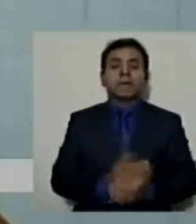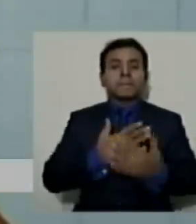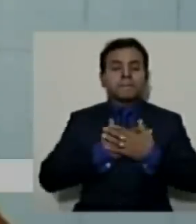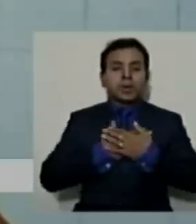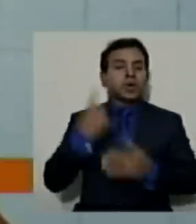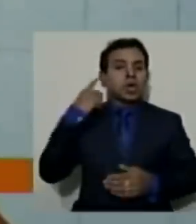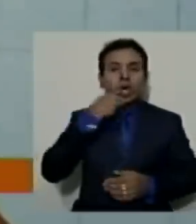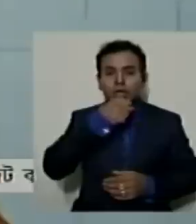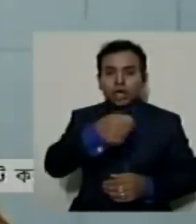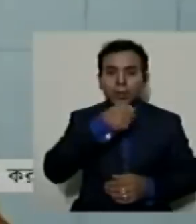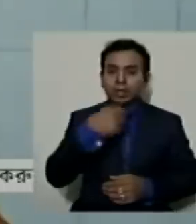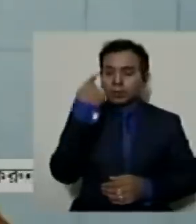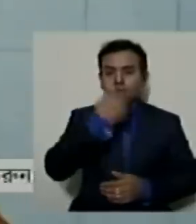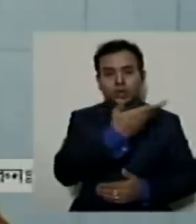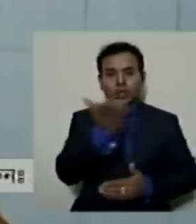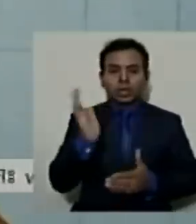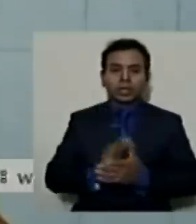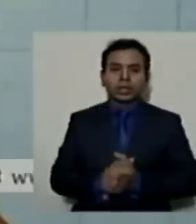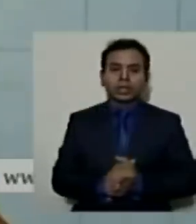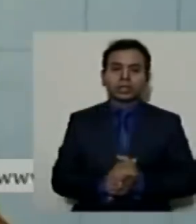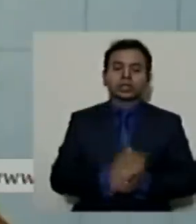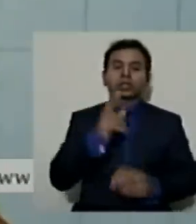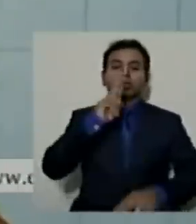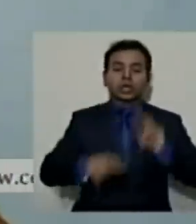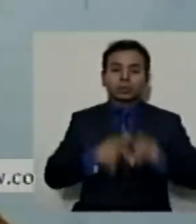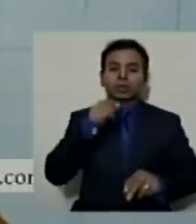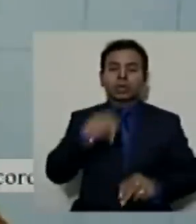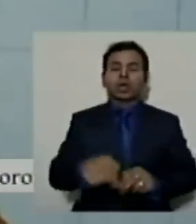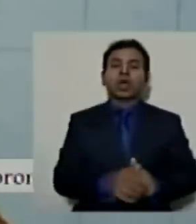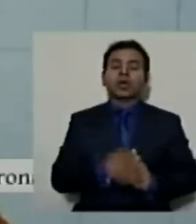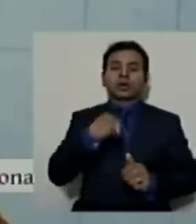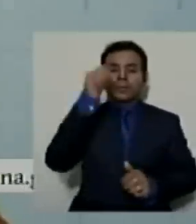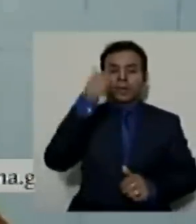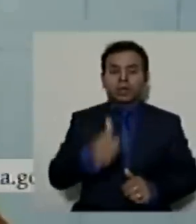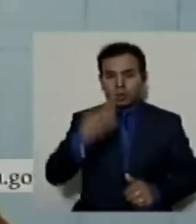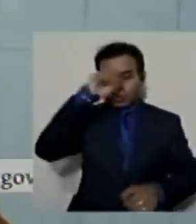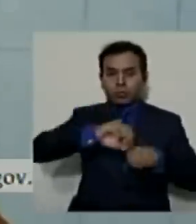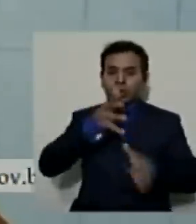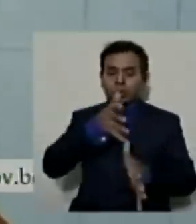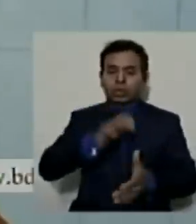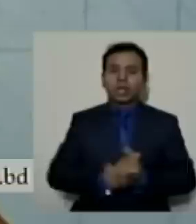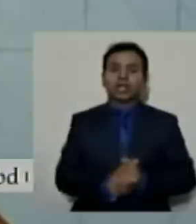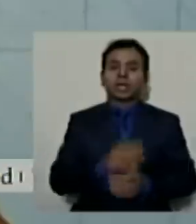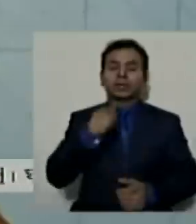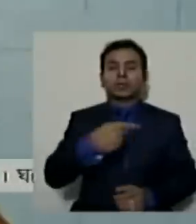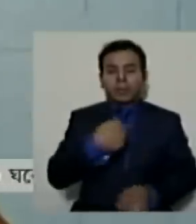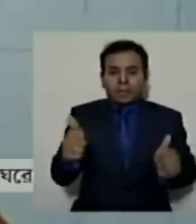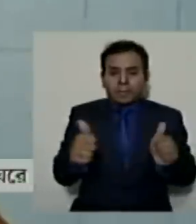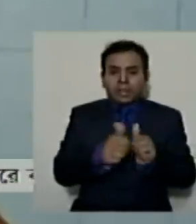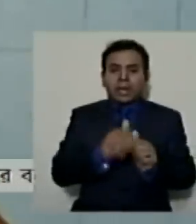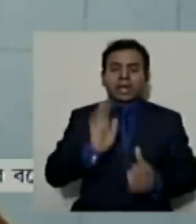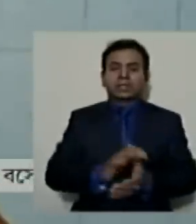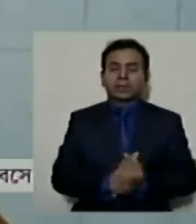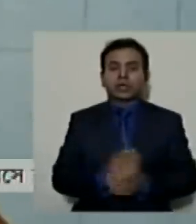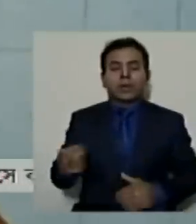অধিদপ্তর, মন্ত্রণালয় সবাই আমাদের পাশে আছে। আমরা সবাই মিলে একসাথে কাজ করছি এই ভয়াবহ দুর্যোগ